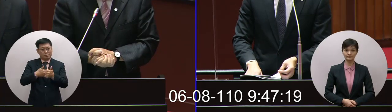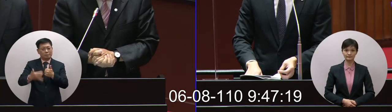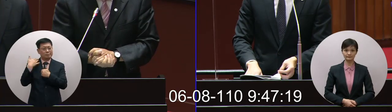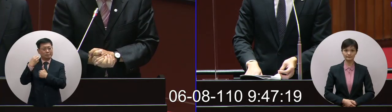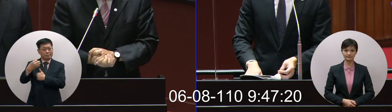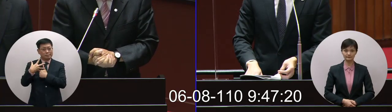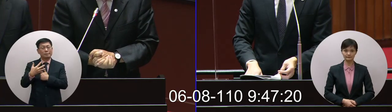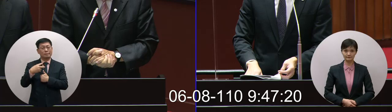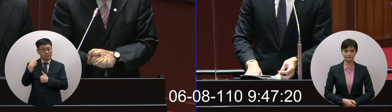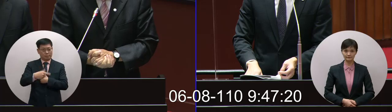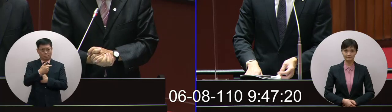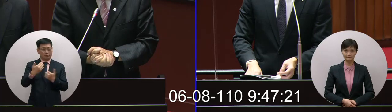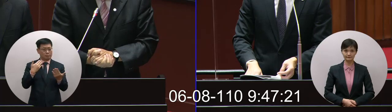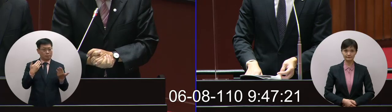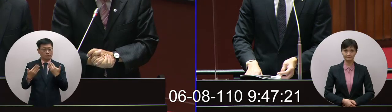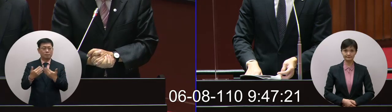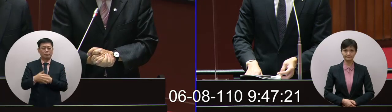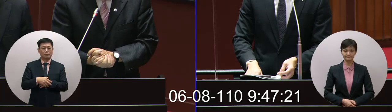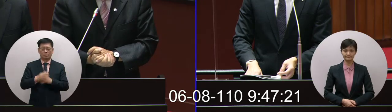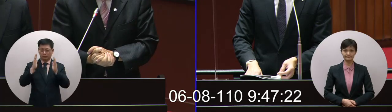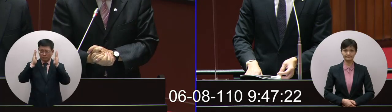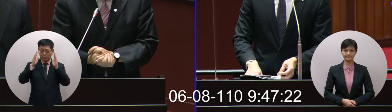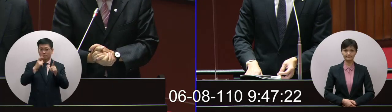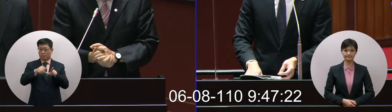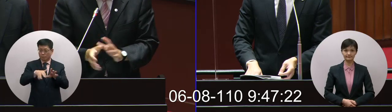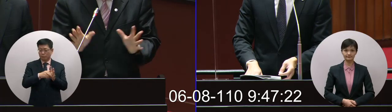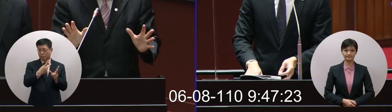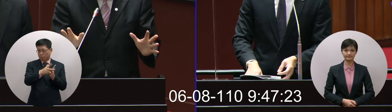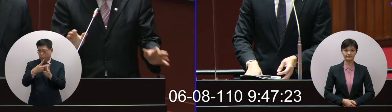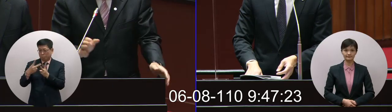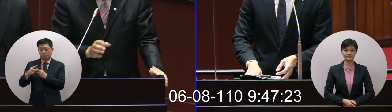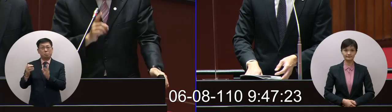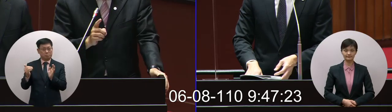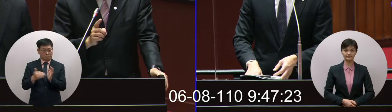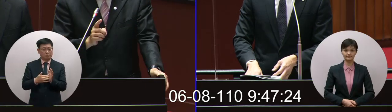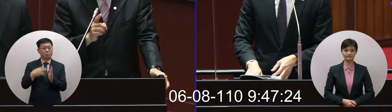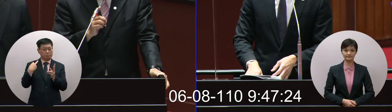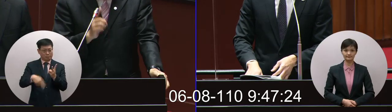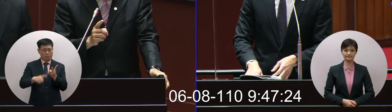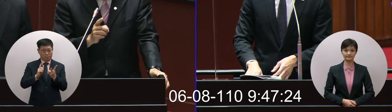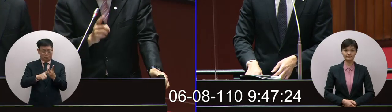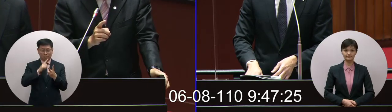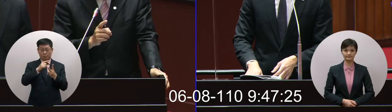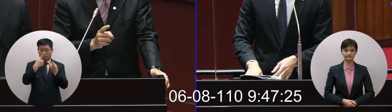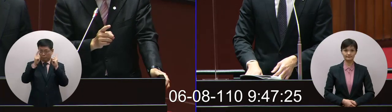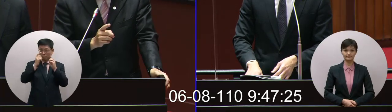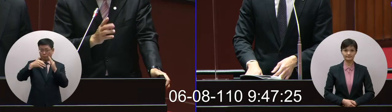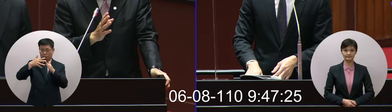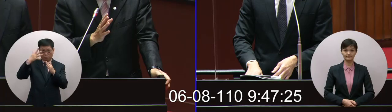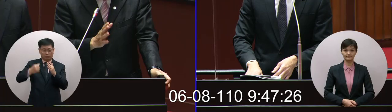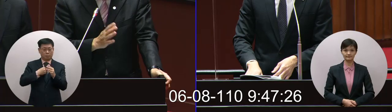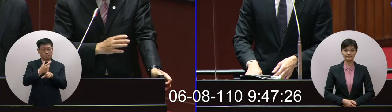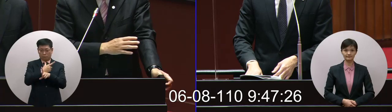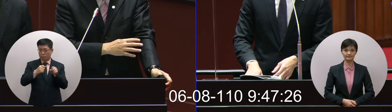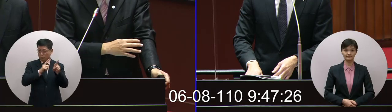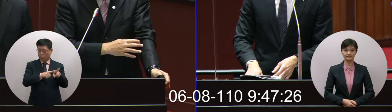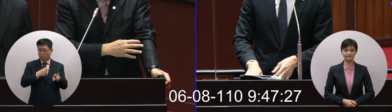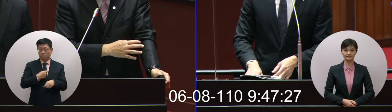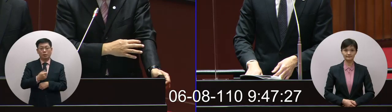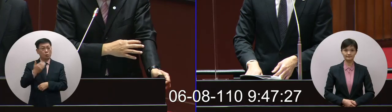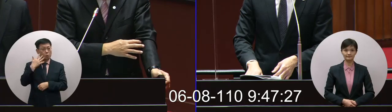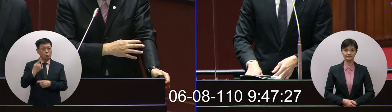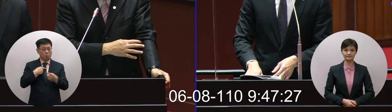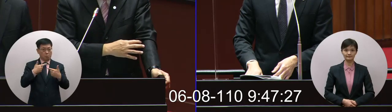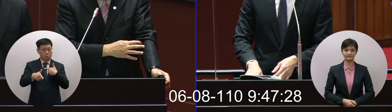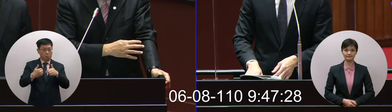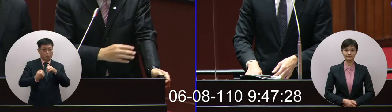醒了、啊，那我也非常明确的正式用公文要求之外，我也请各大学啊校长务必要遵循哈、哦。那这个如果有违